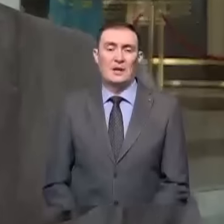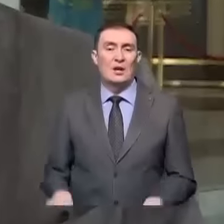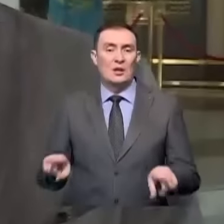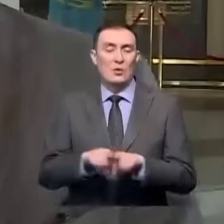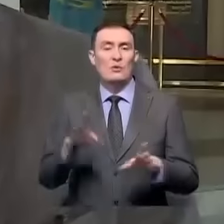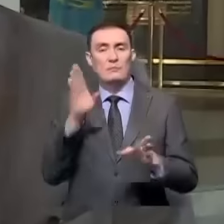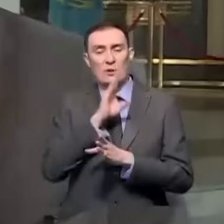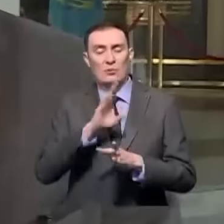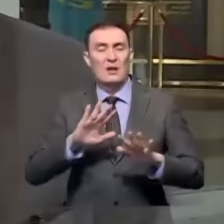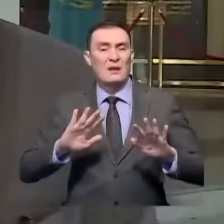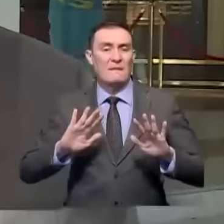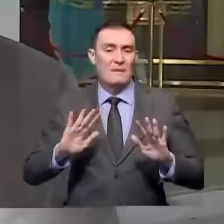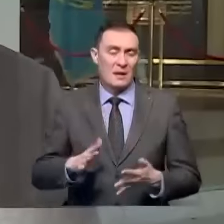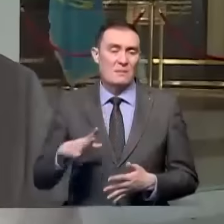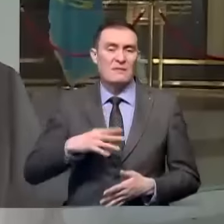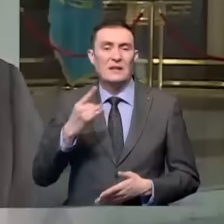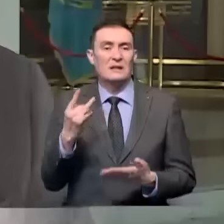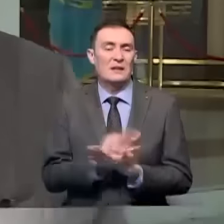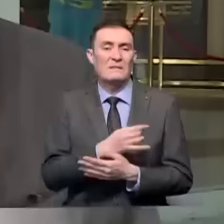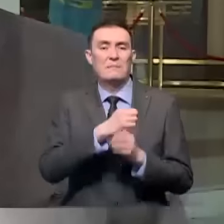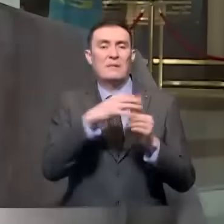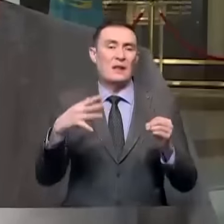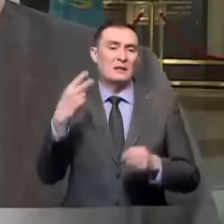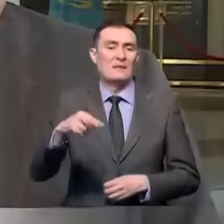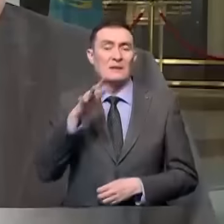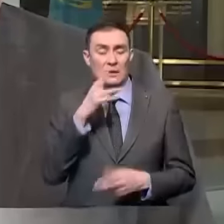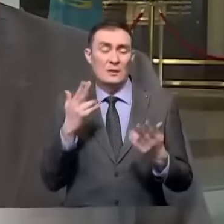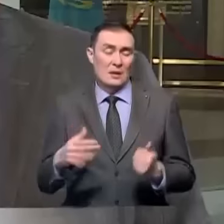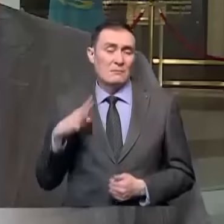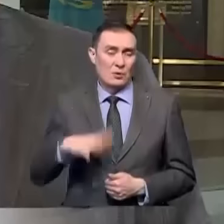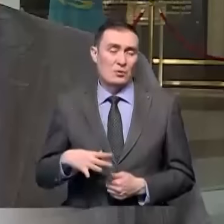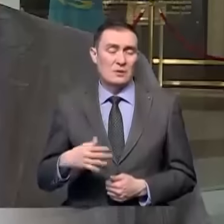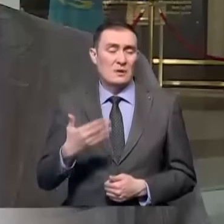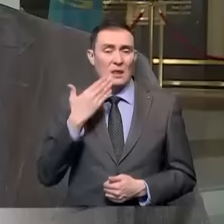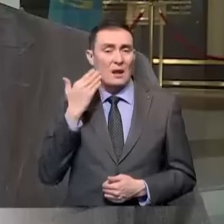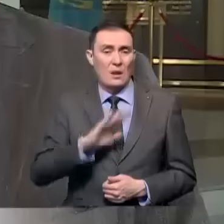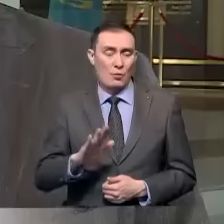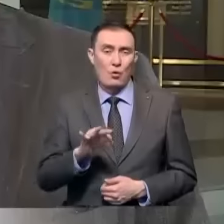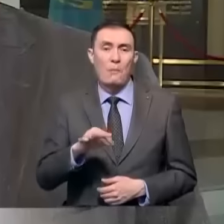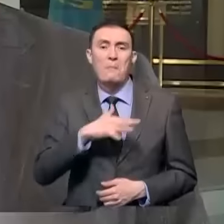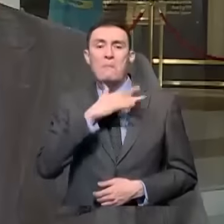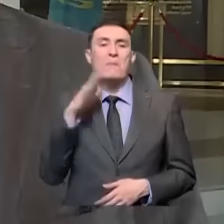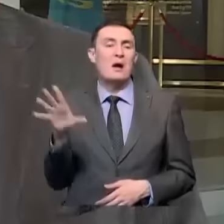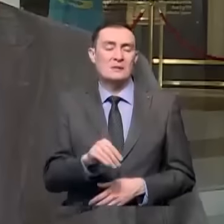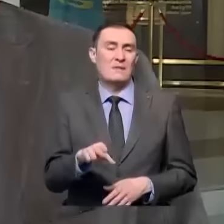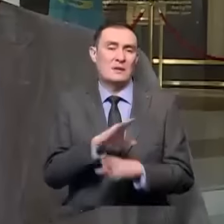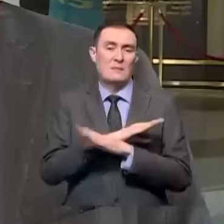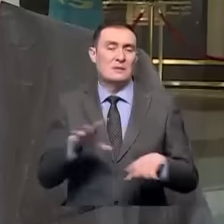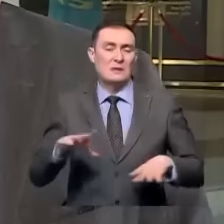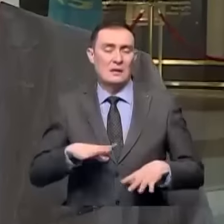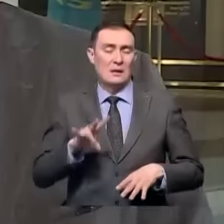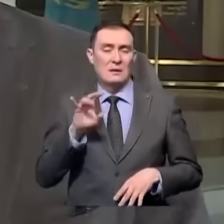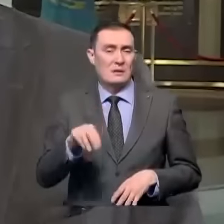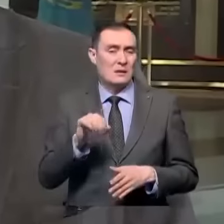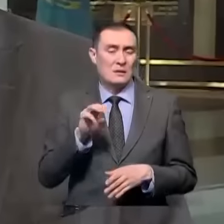Такое природное явление наблюдается раз в 15-20 лет. Конечно, приходится нелегко, но говорить о массовой гибели скота нет повода.